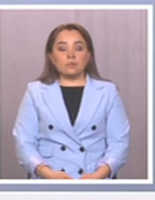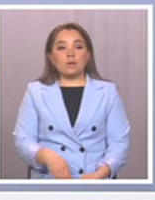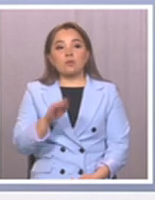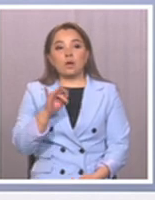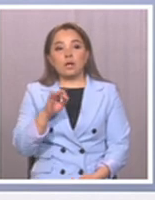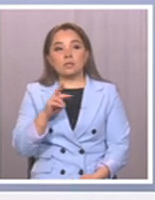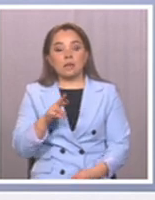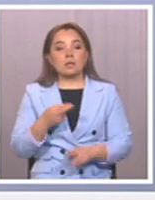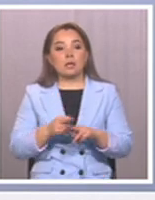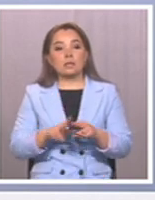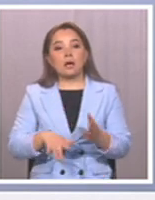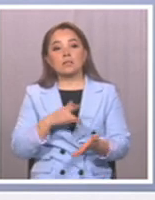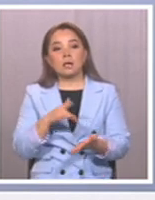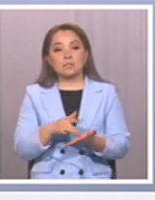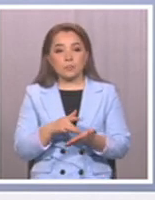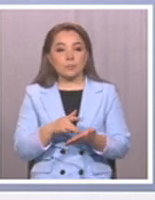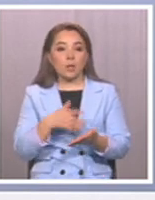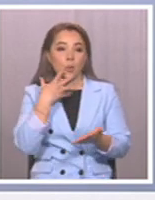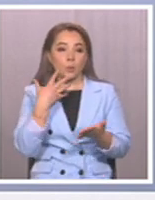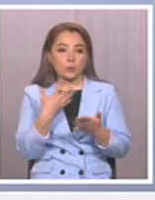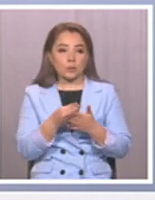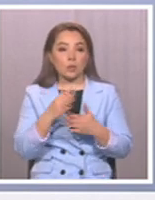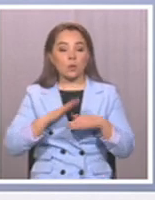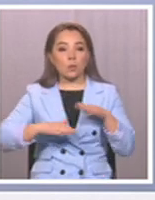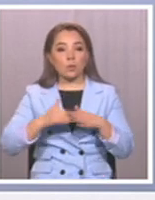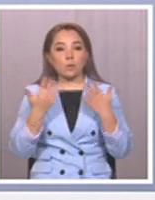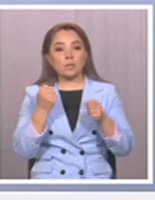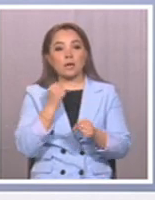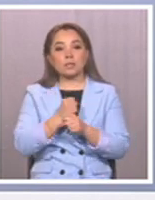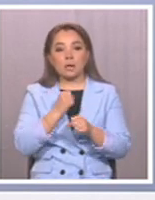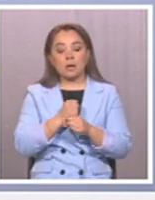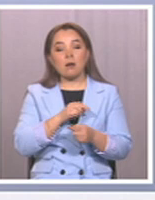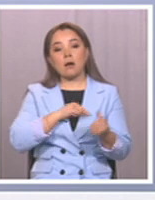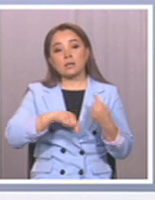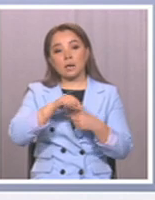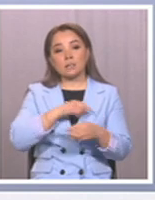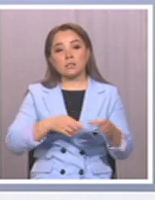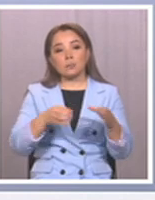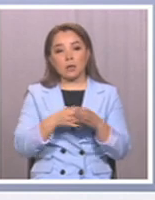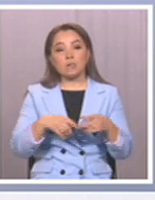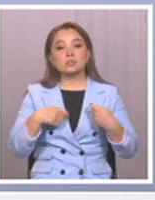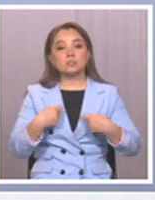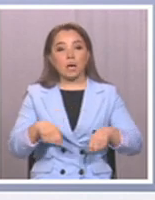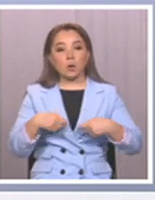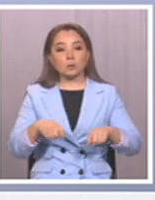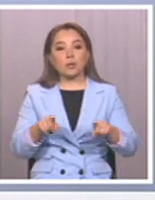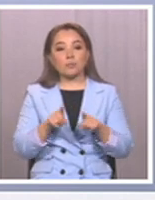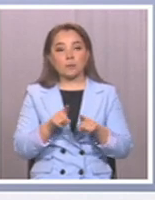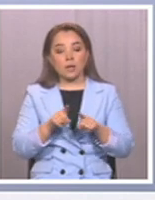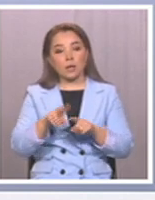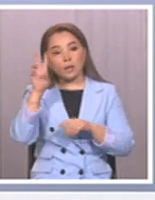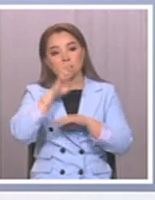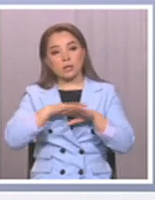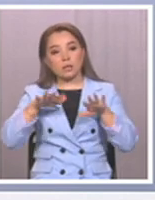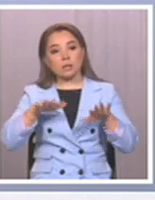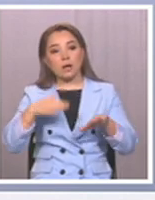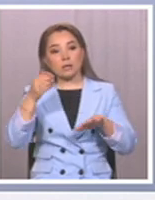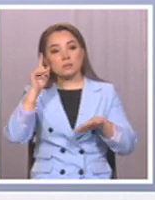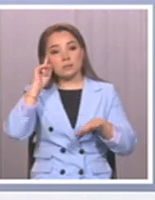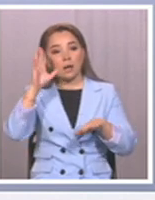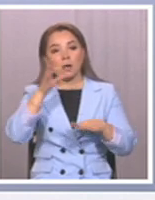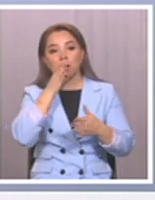Флоренция қаласы бұл өзінің қолөнерімен, кәсібімен, саудасымен елге танымал бола